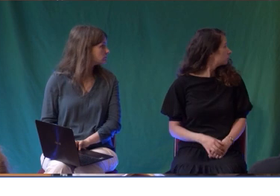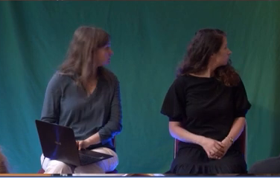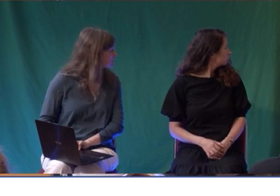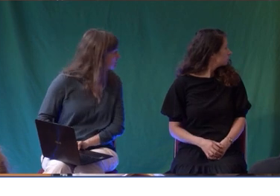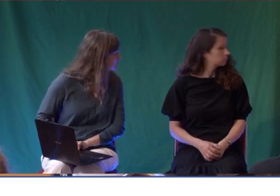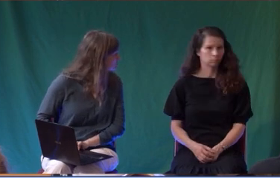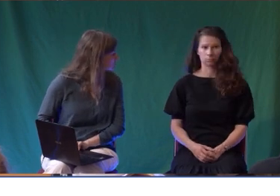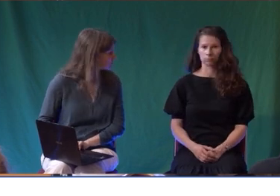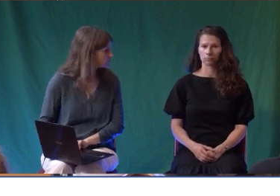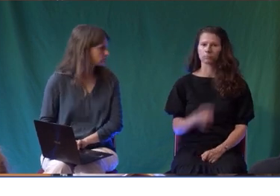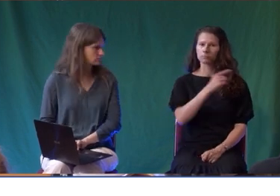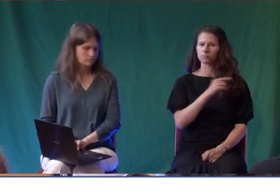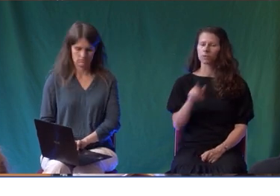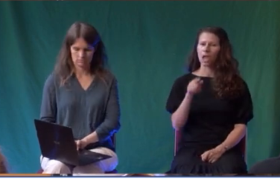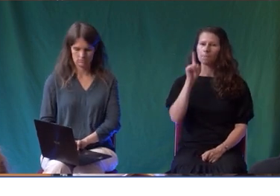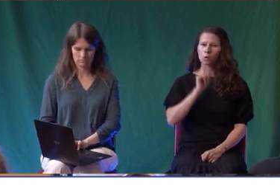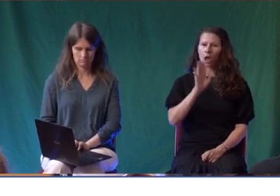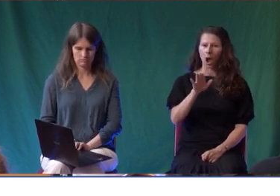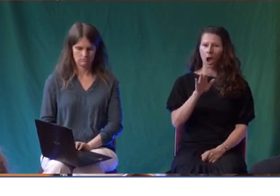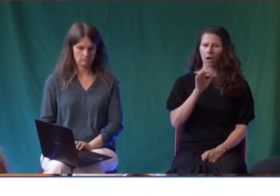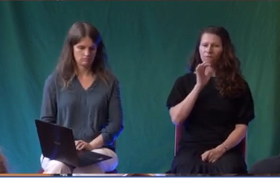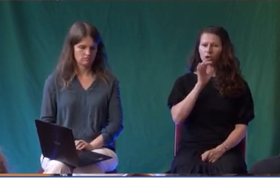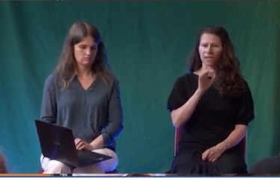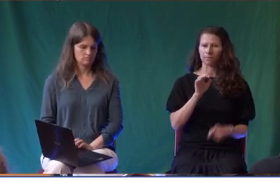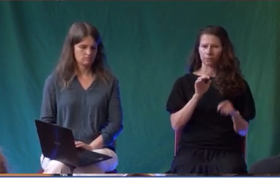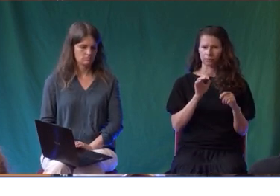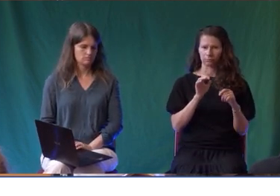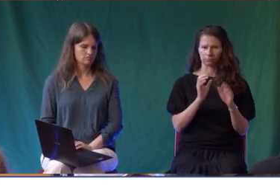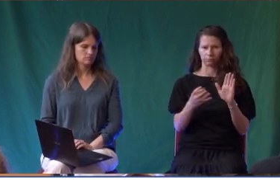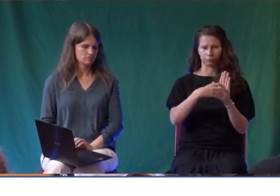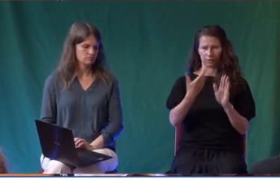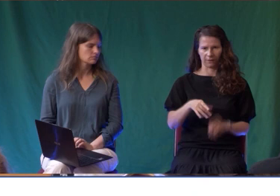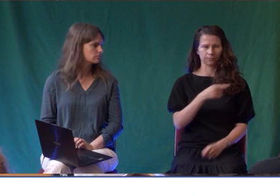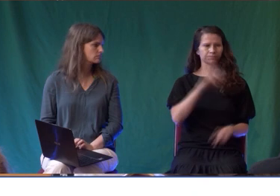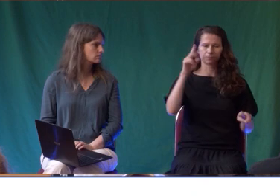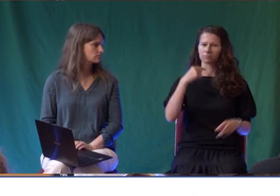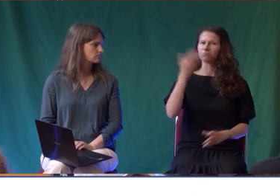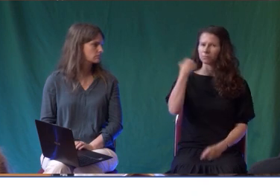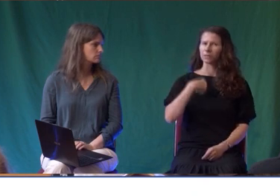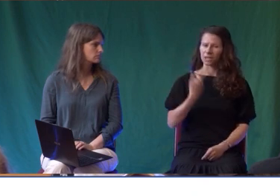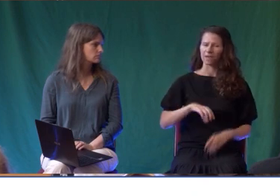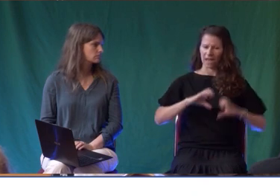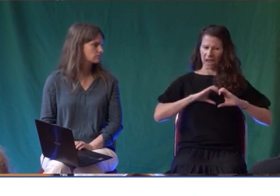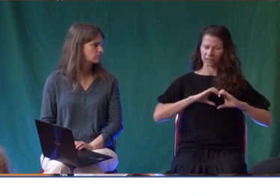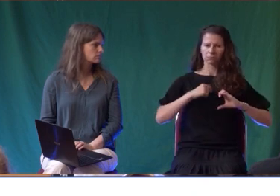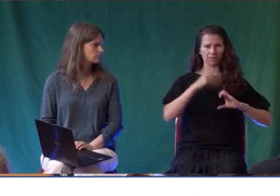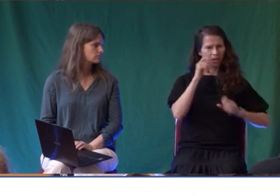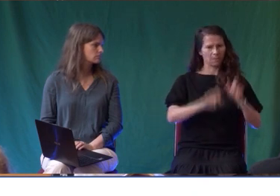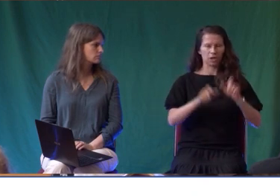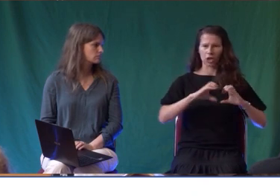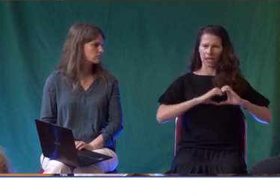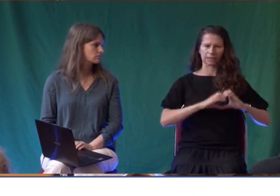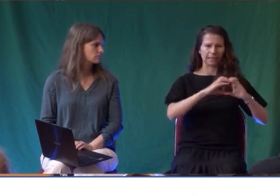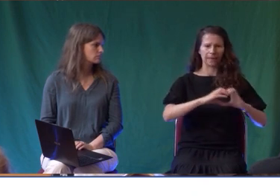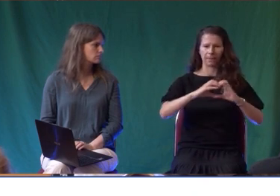auf dem der ich komme zu lesen es steht hier ich schalte mal ein Herz dieses Herz habe ich zu vielen Menschen ausgeliehen diese Menschen